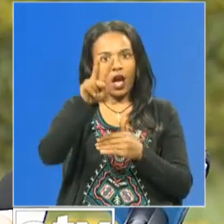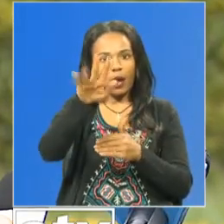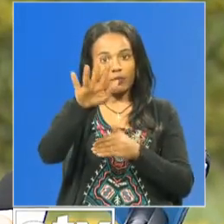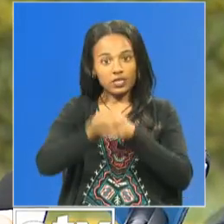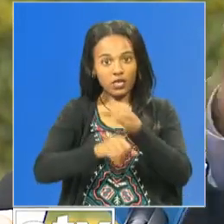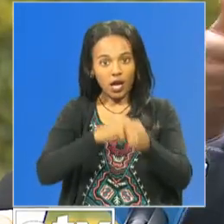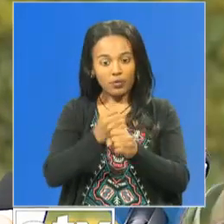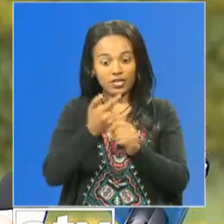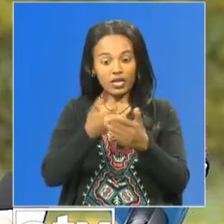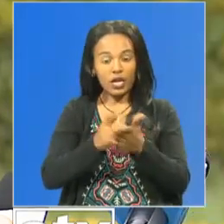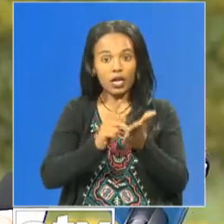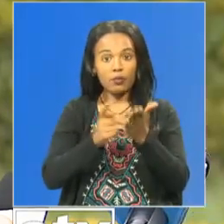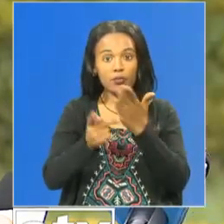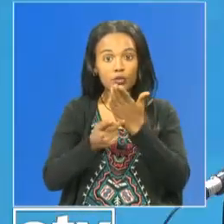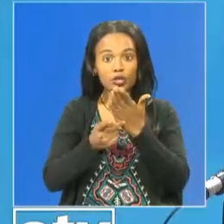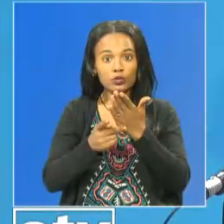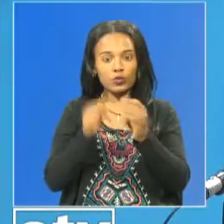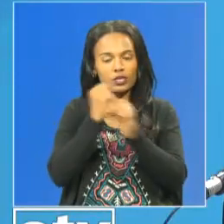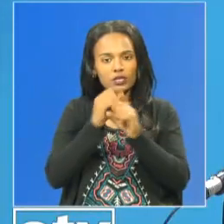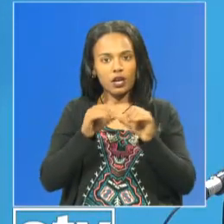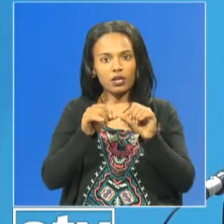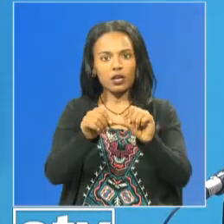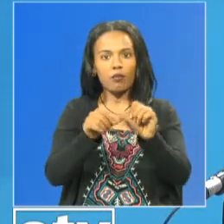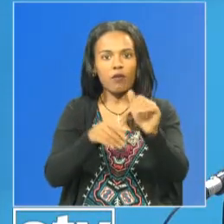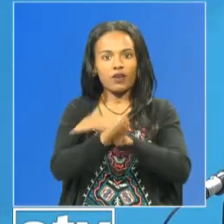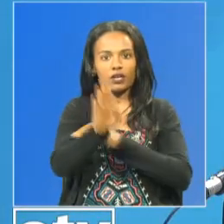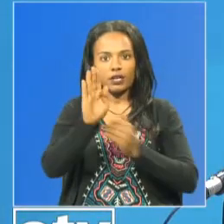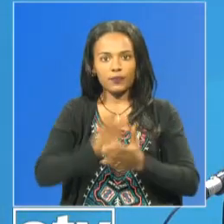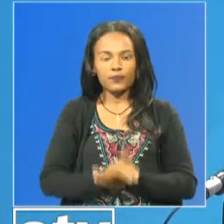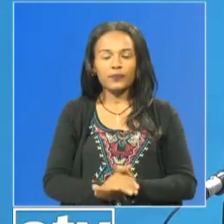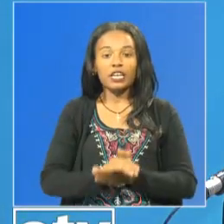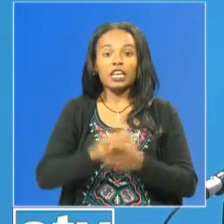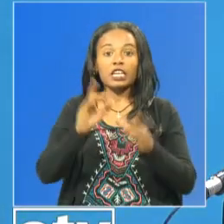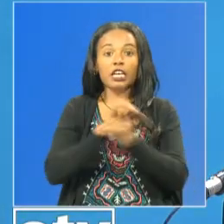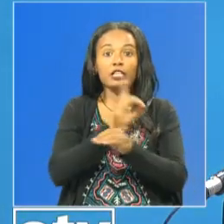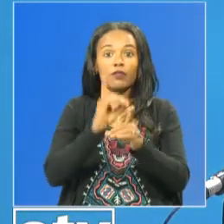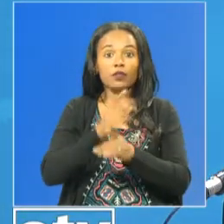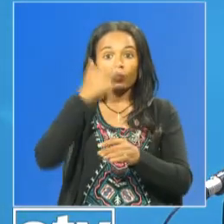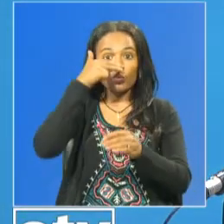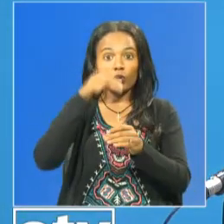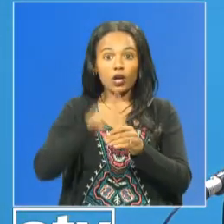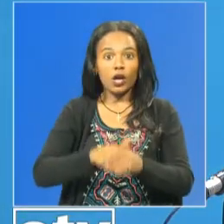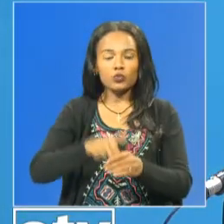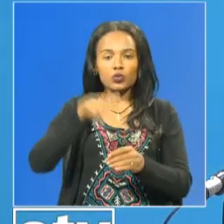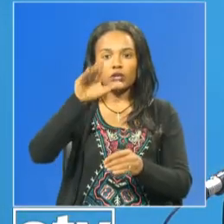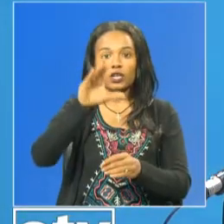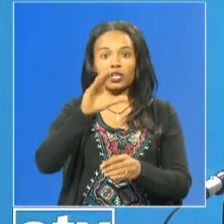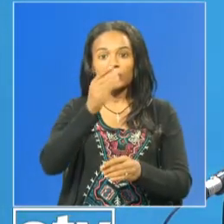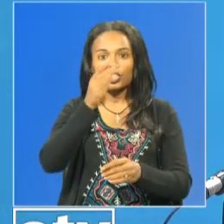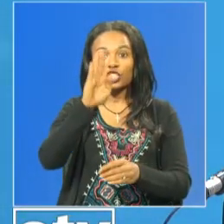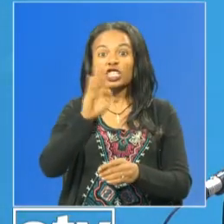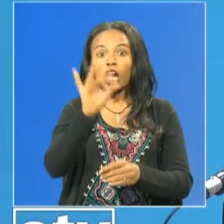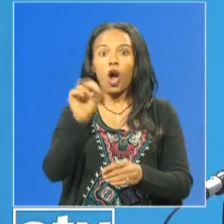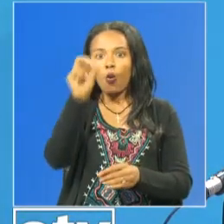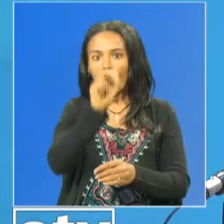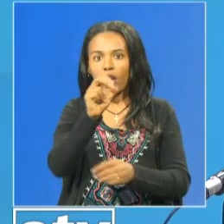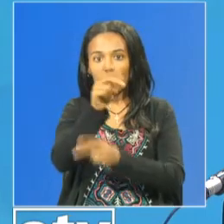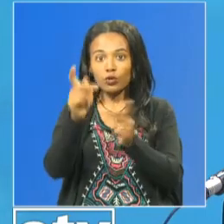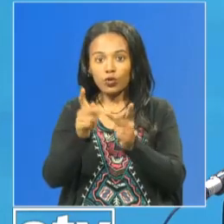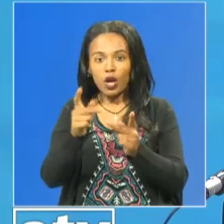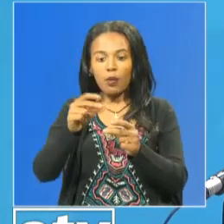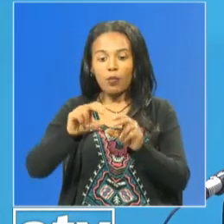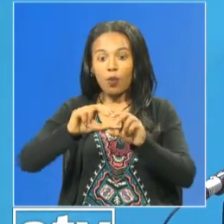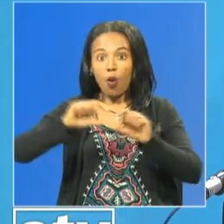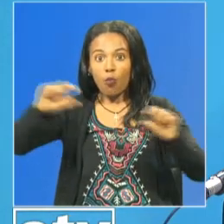ዓመት ይሄ ፕሮጀክት ወደ ስራ እንዲገባ ፈቅደናል ማለት ነው። የተፈጥሮ ጋዙ ከካሉብና ሂላላ እንዲሁም ሽላቦ የጋዝ መስኮች በቧንቧ